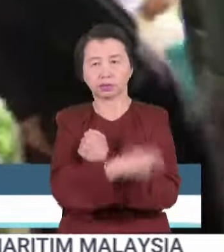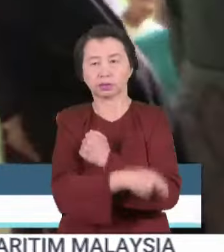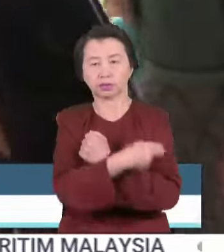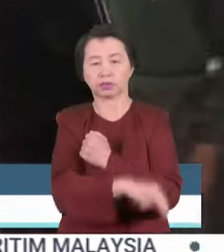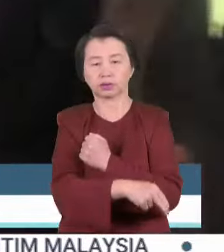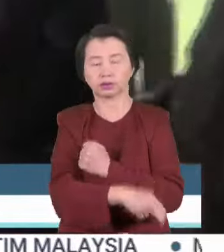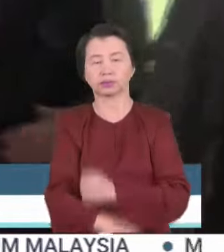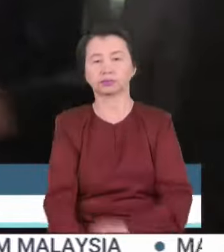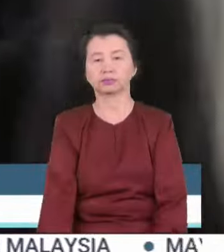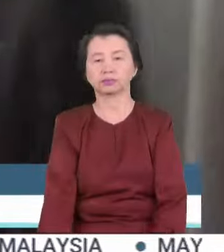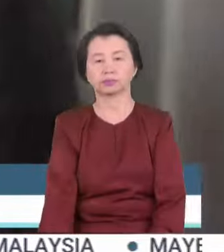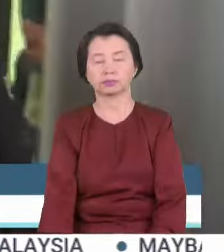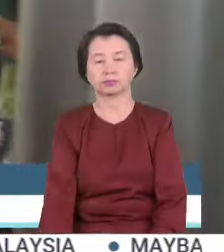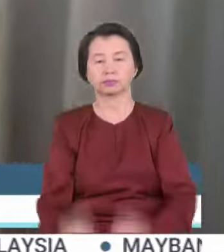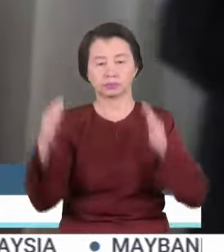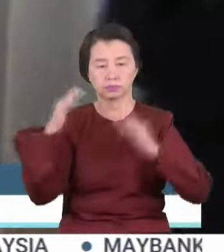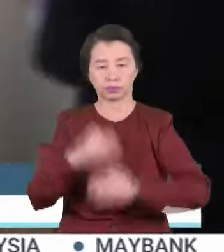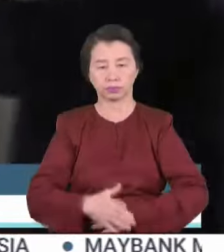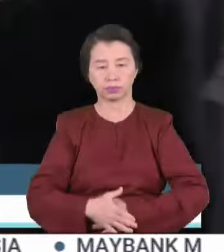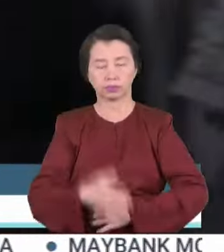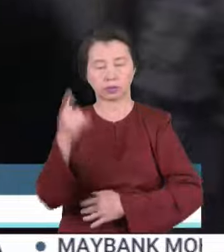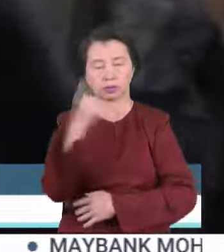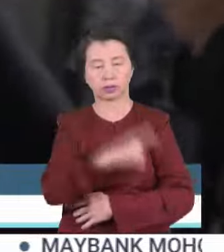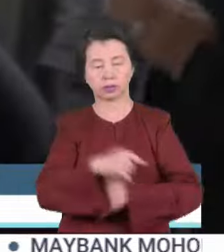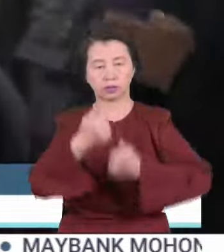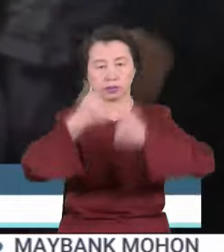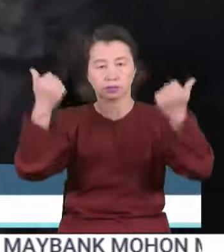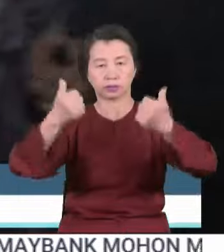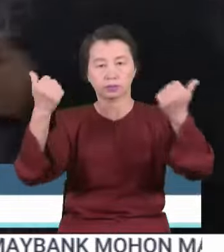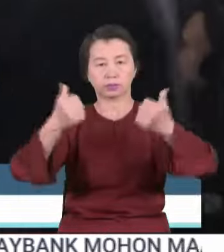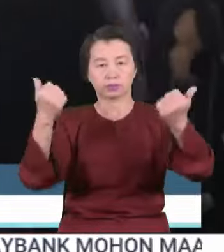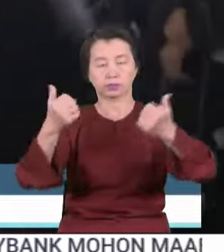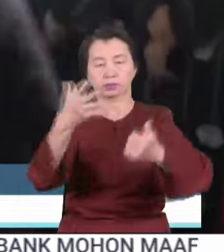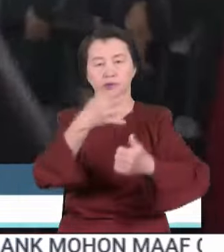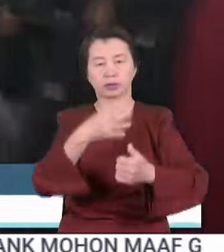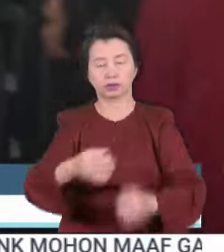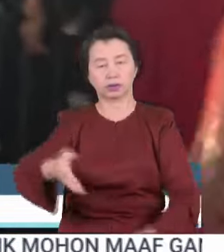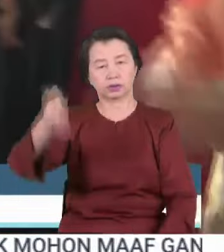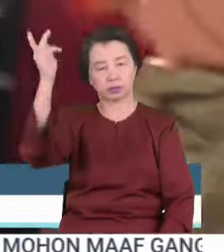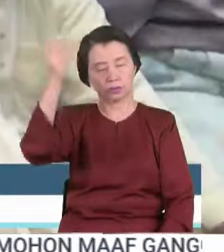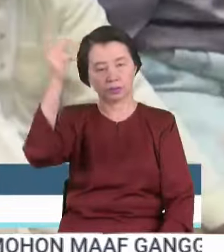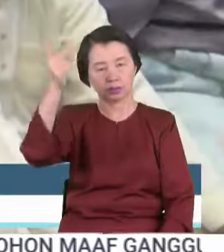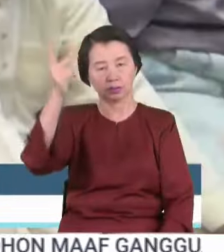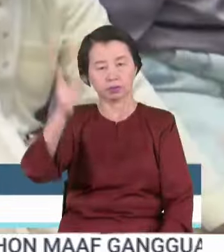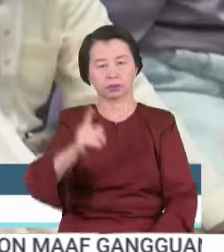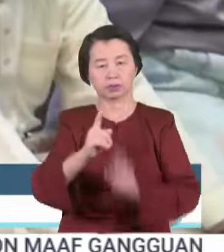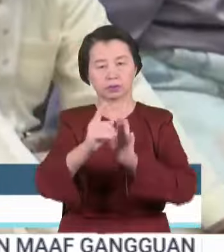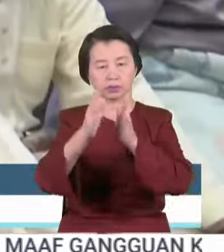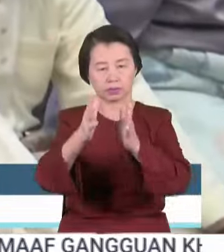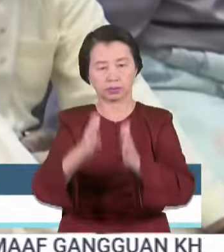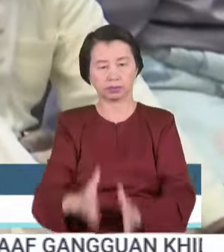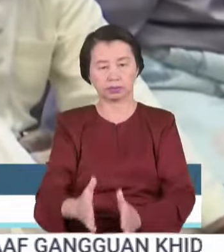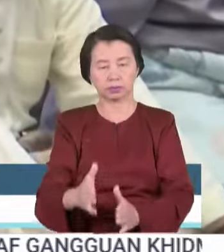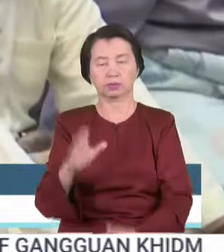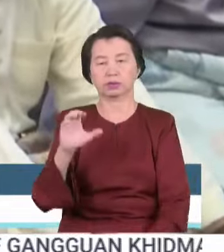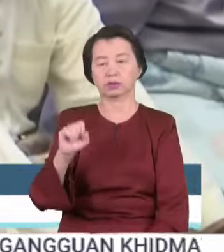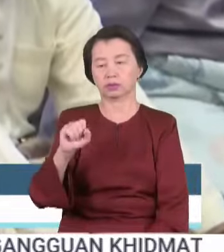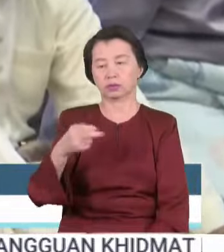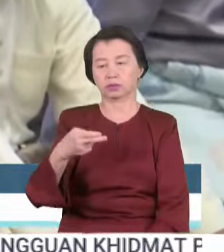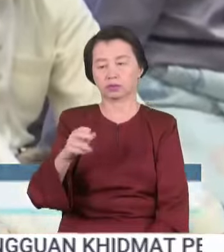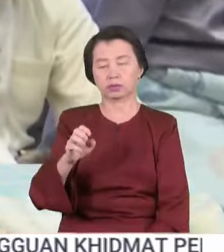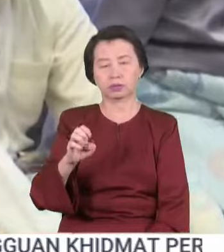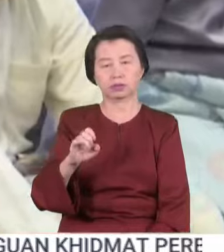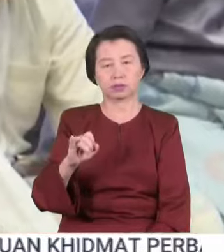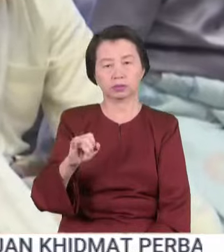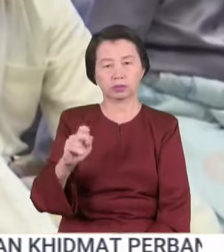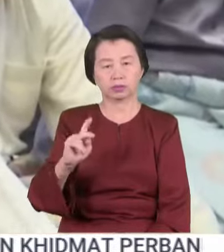Nurizan Ghazali. Solat sunat dan khutbah Hari Raya Aidilfitri diimamkan dan disampaikan oleh Imam Besar Masjid Zahir Sheikh Muhammad Naim